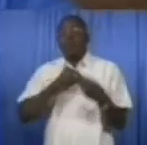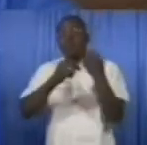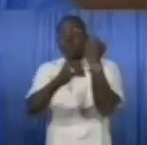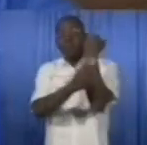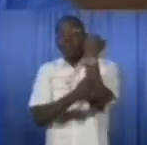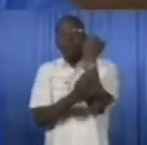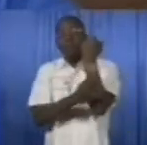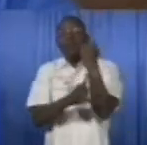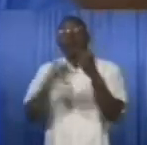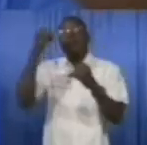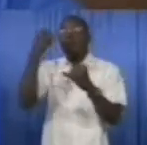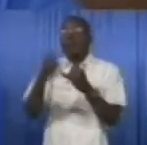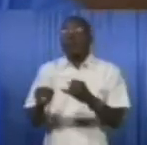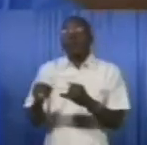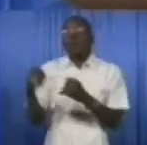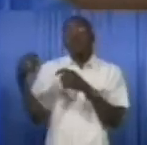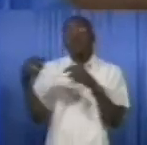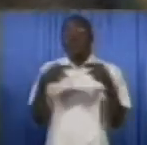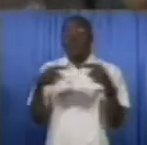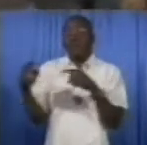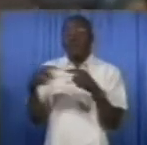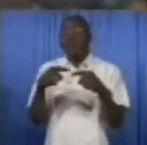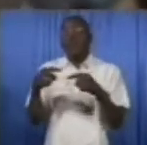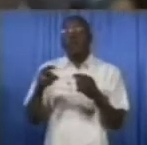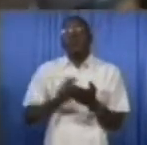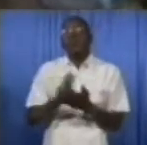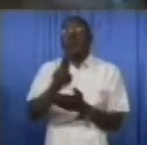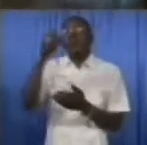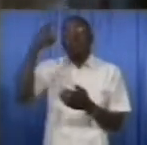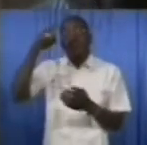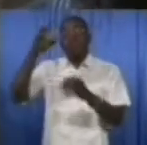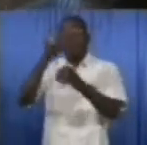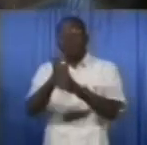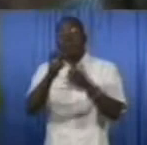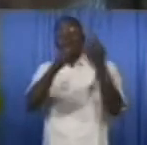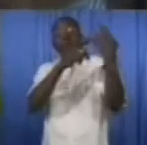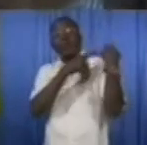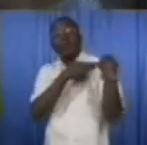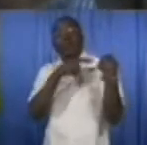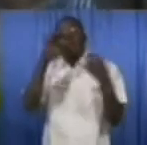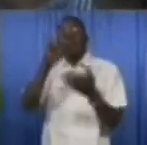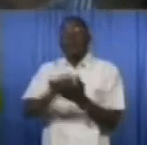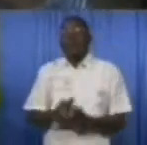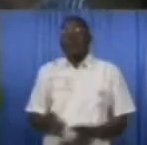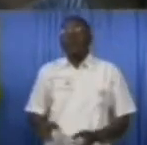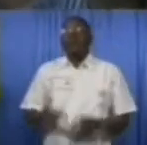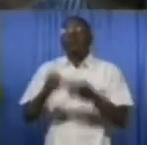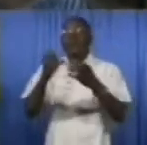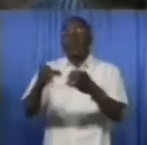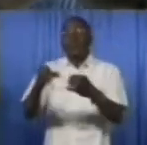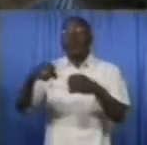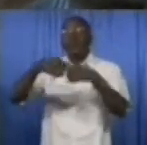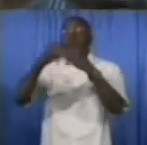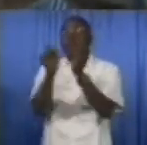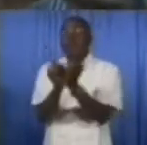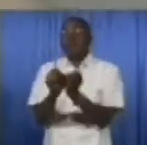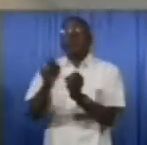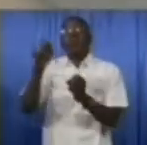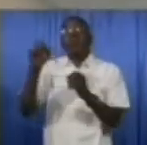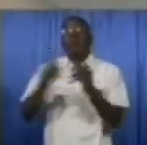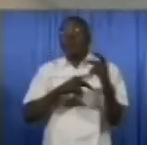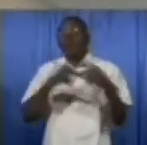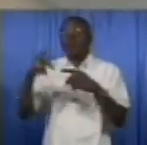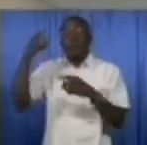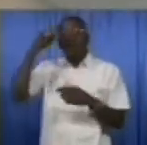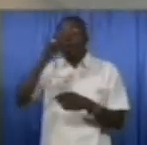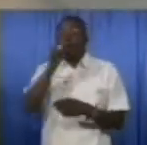Si à l'issue de cette grève, il n'y a rien, c'est l'unité d'action syndicale qui va prendre ses responsabilités. Et cela va concerner non seulement le secteur public, mais aussi le secteur